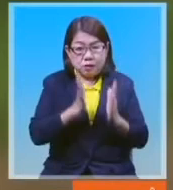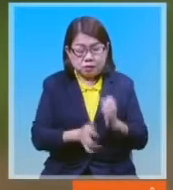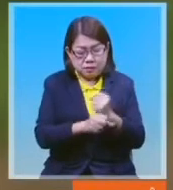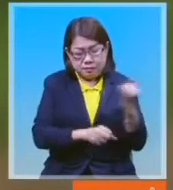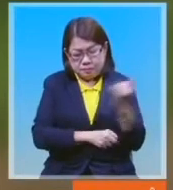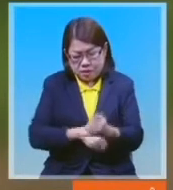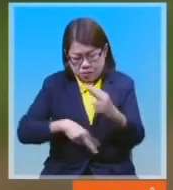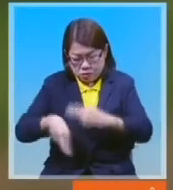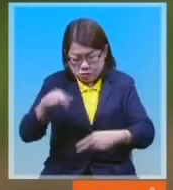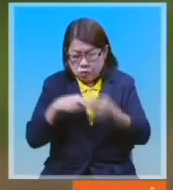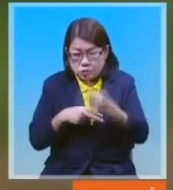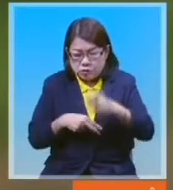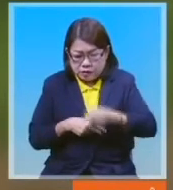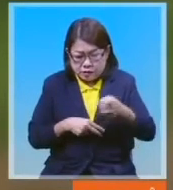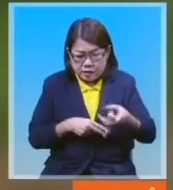ไป